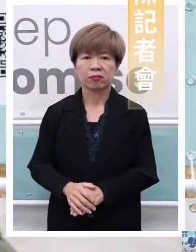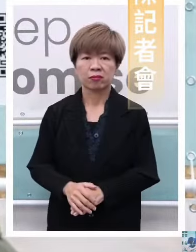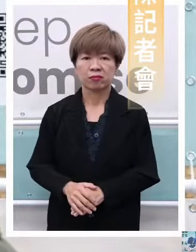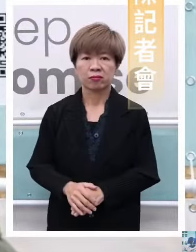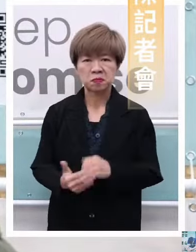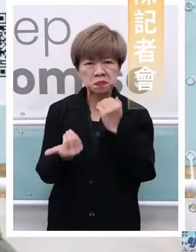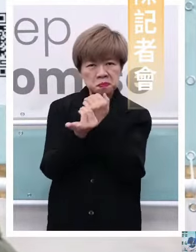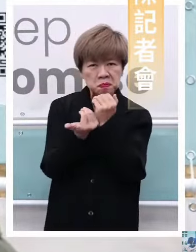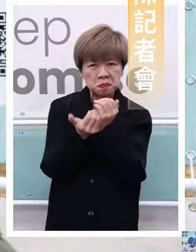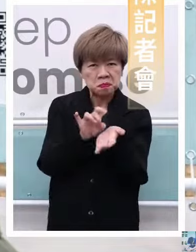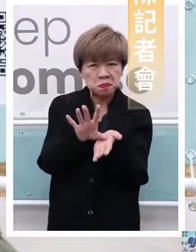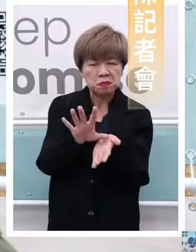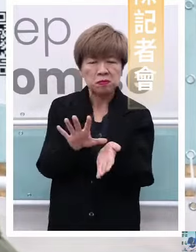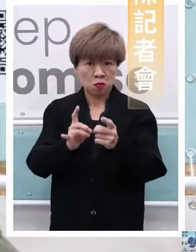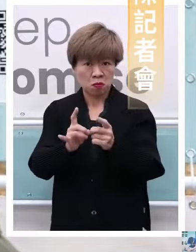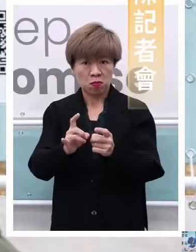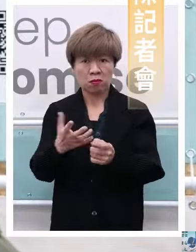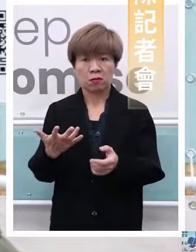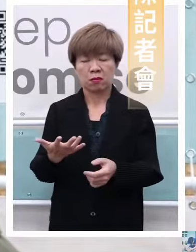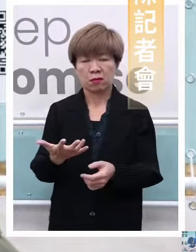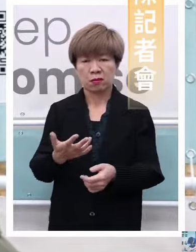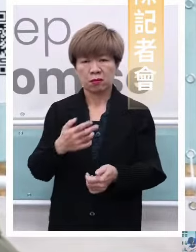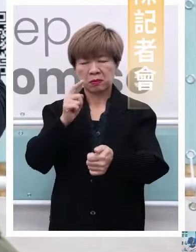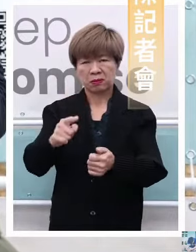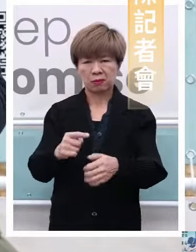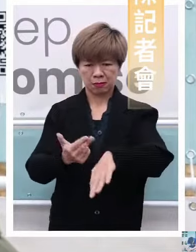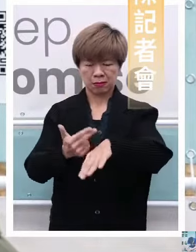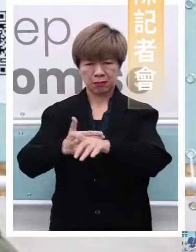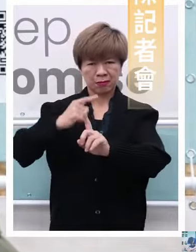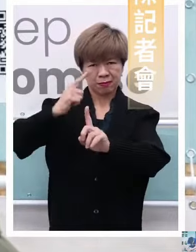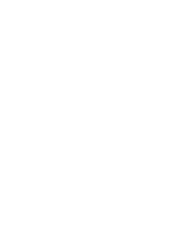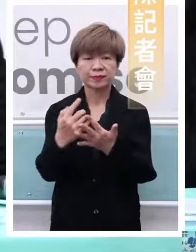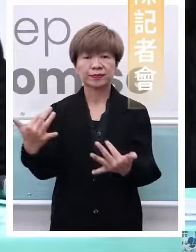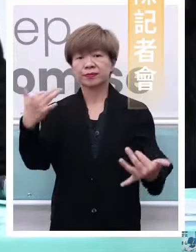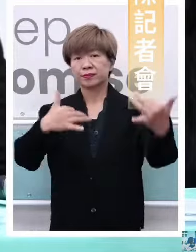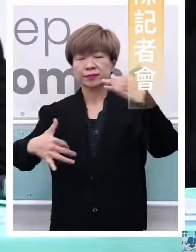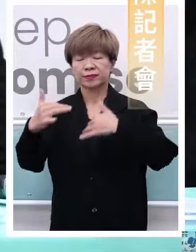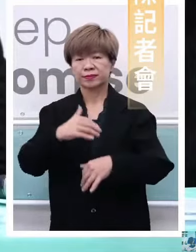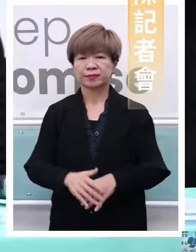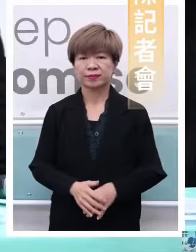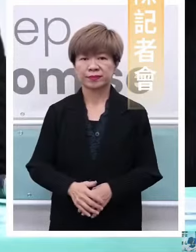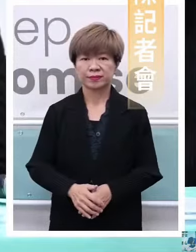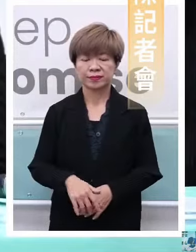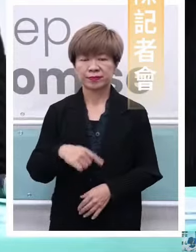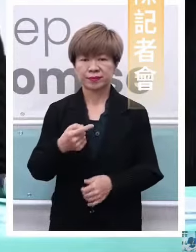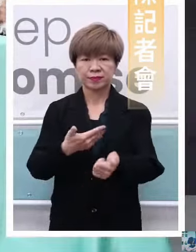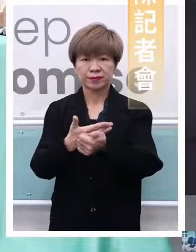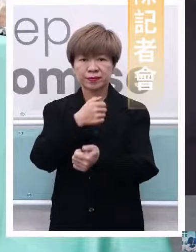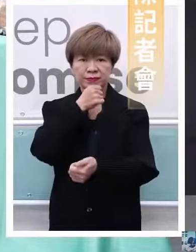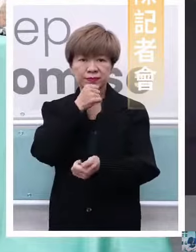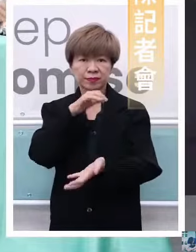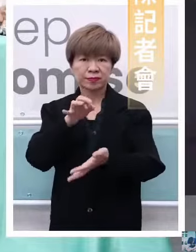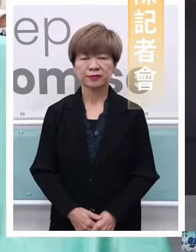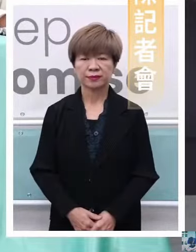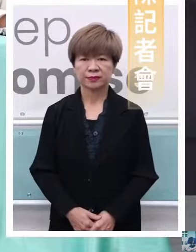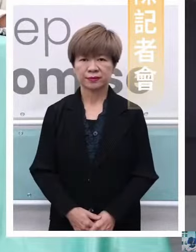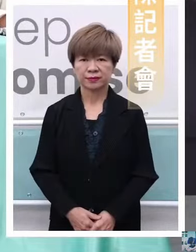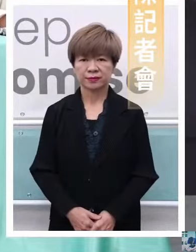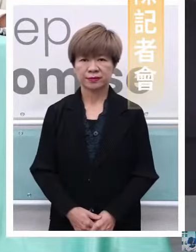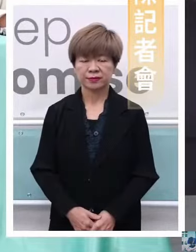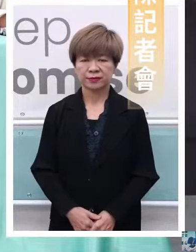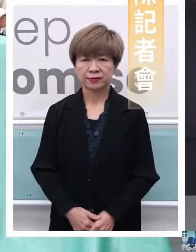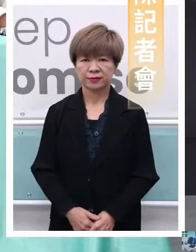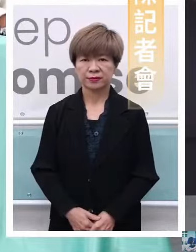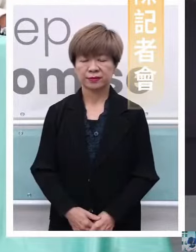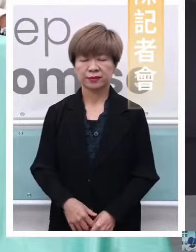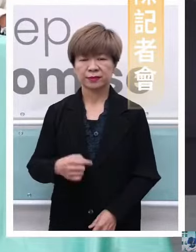偷偷剪掉、侮辱智商、手段低劣、明显违法。 接下来我们会开放媒体提问的部分。 好，各位，我